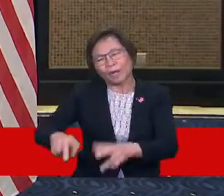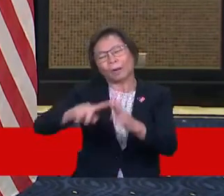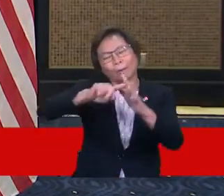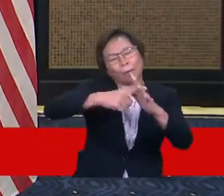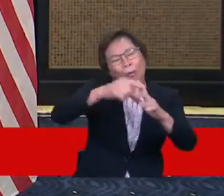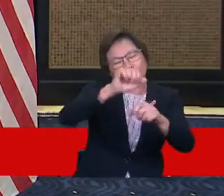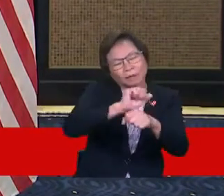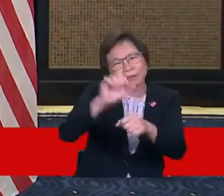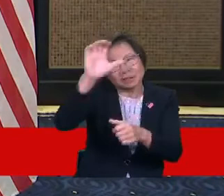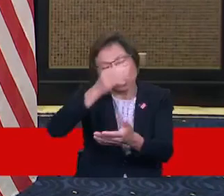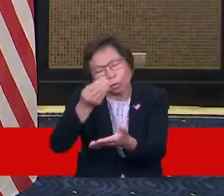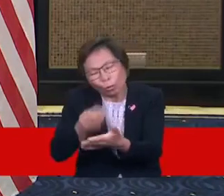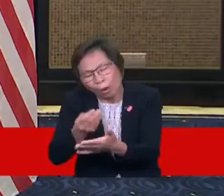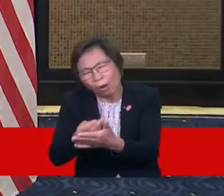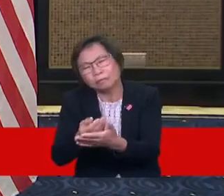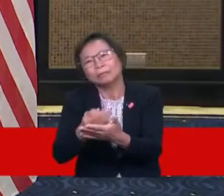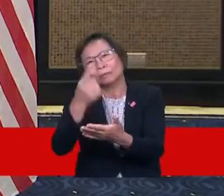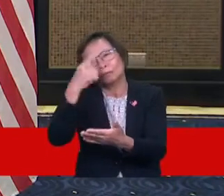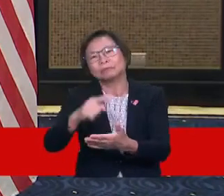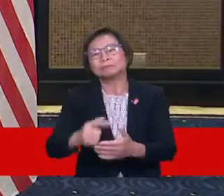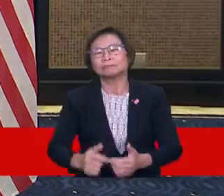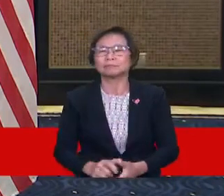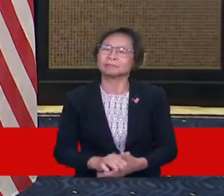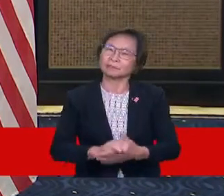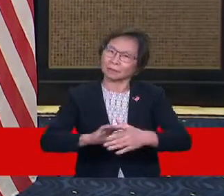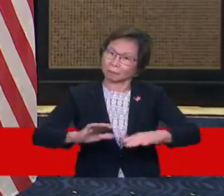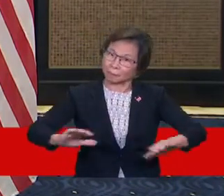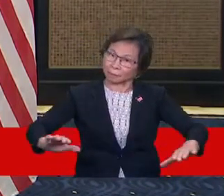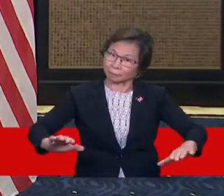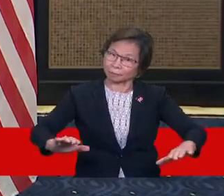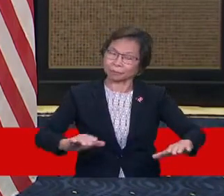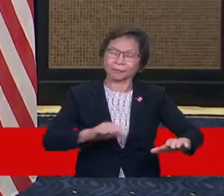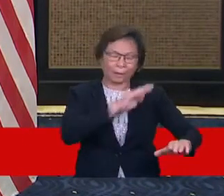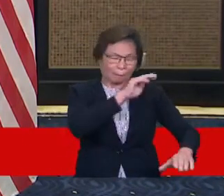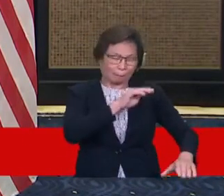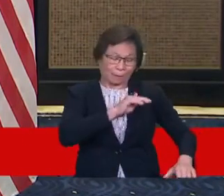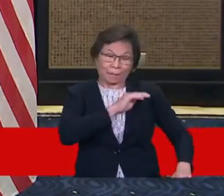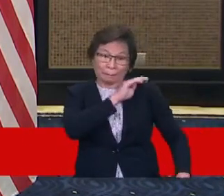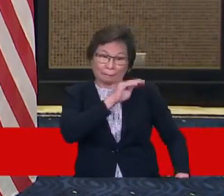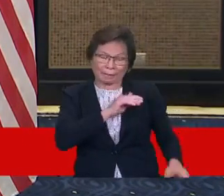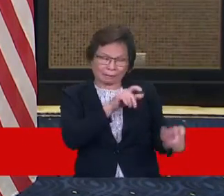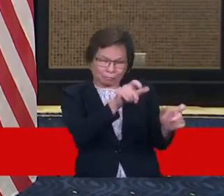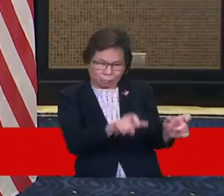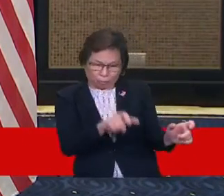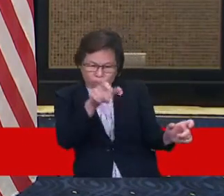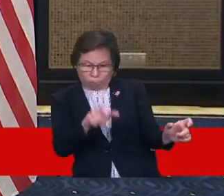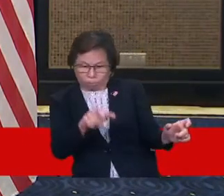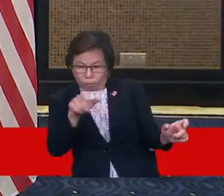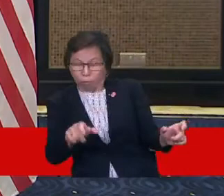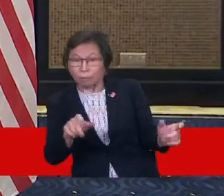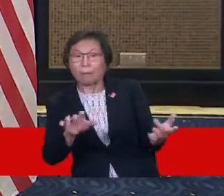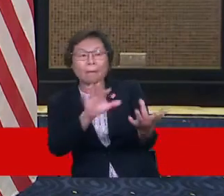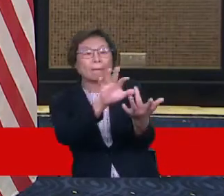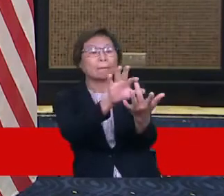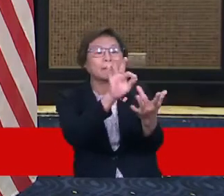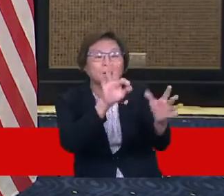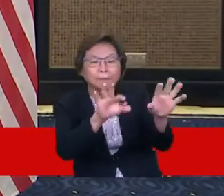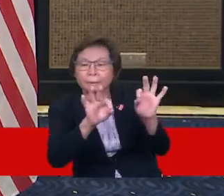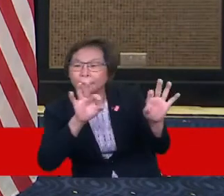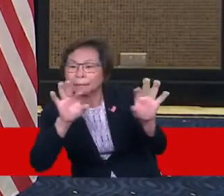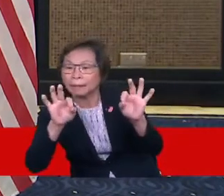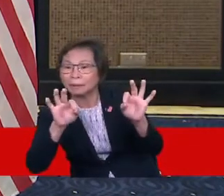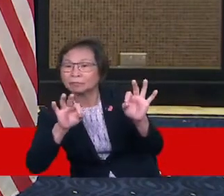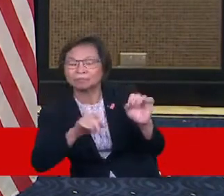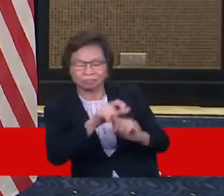dengan selamat Hai barisan kabinet ini dipilih daripada kombinasi mereka